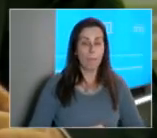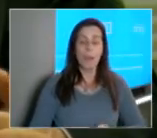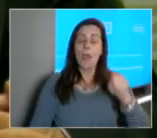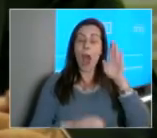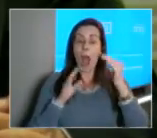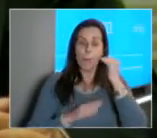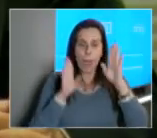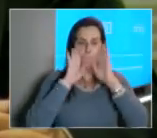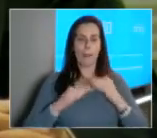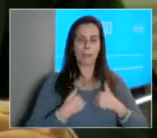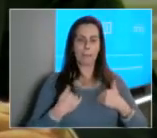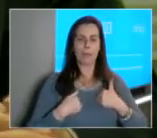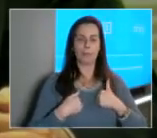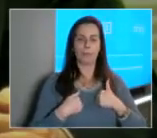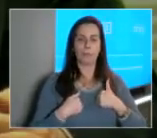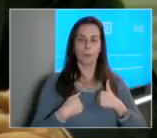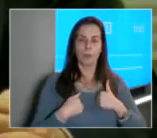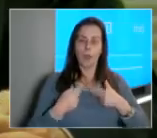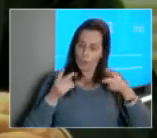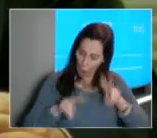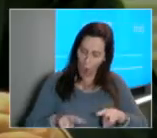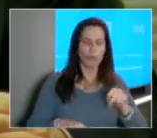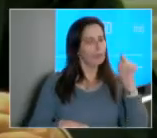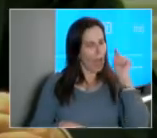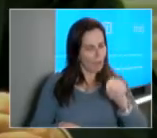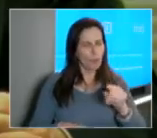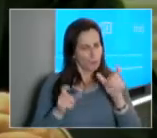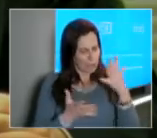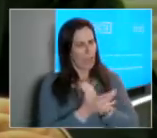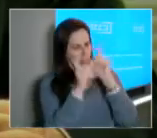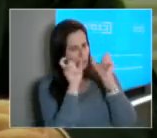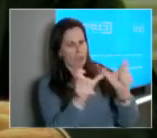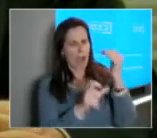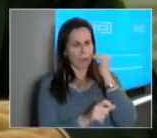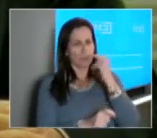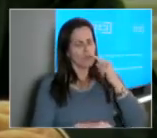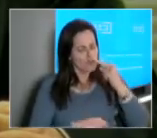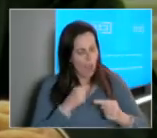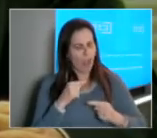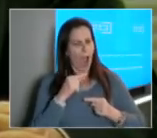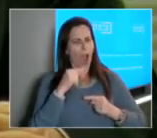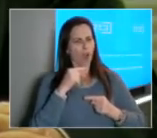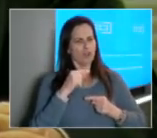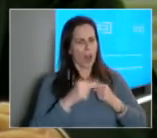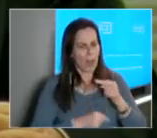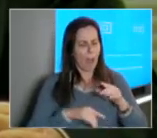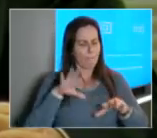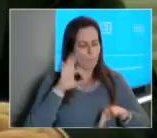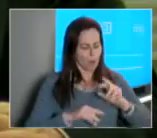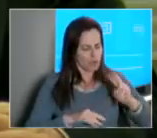הם מאמינים בי. ויכולתי לעמוד בפני הלחצים הללו שנה אחר שנה, בחירות אחר